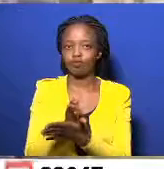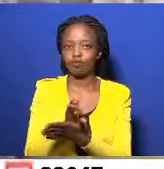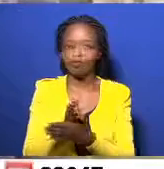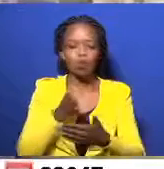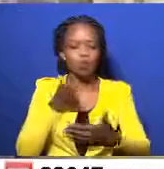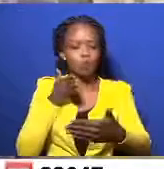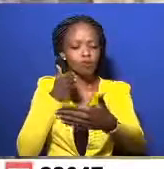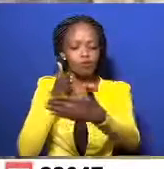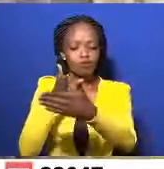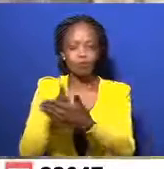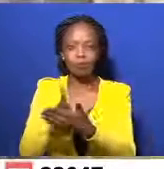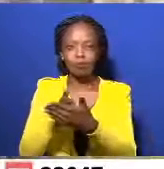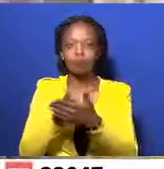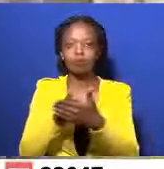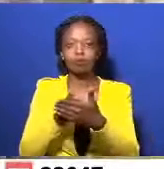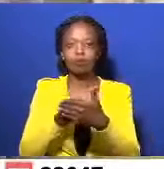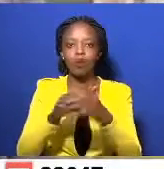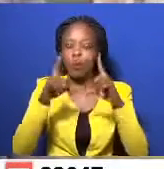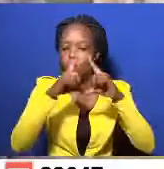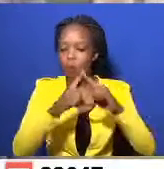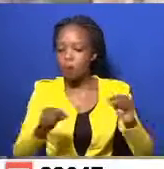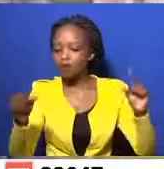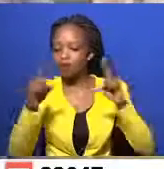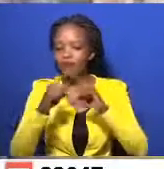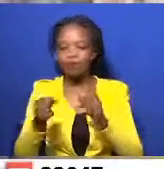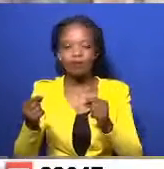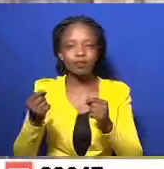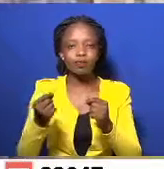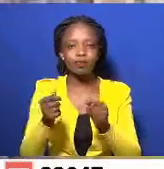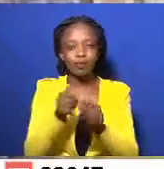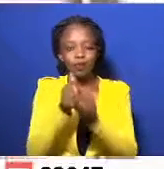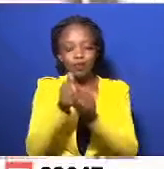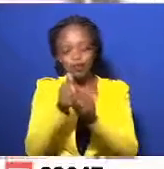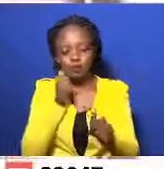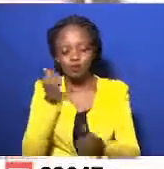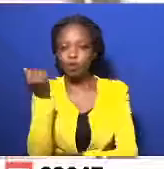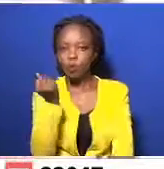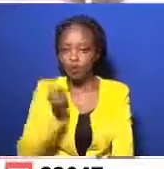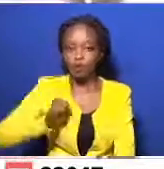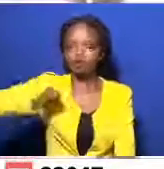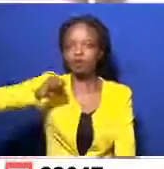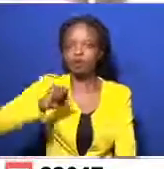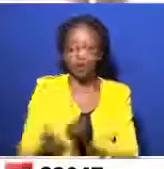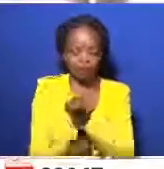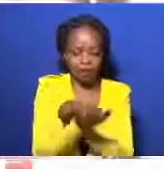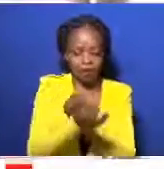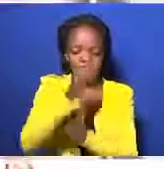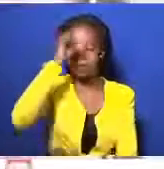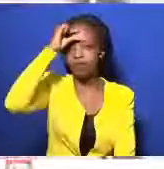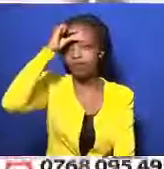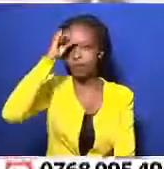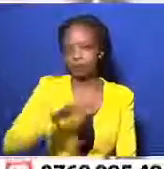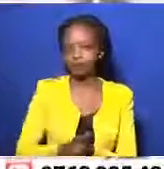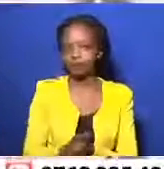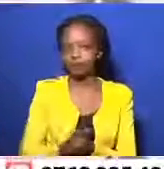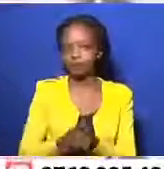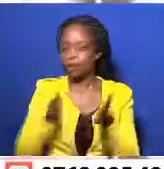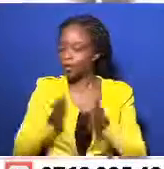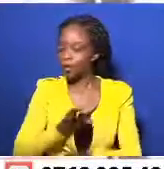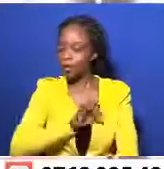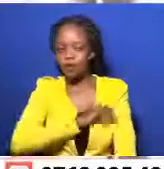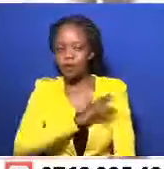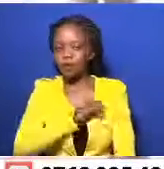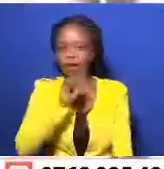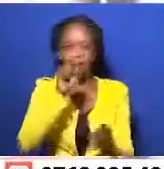Tuache maneno ya kupuuza maagizo ya serikali. Madawa wenzangu wote wa maroli, mtu asiogope